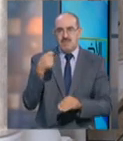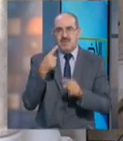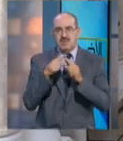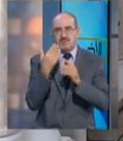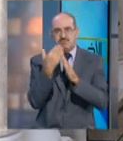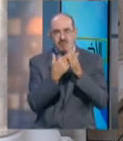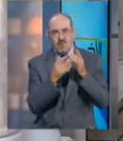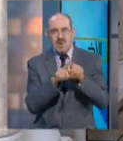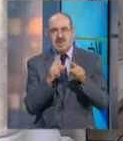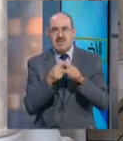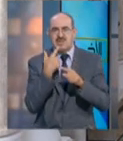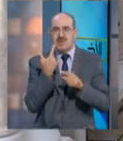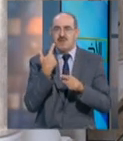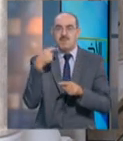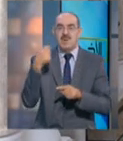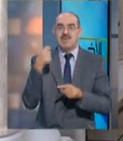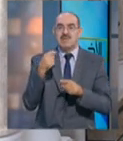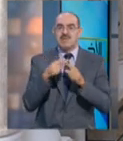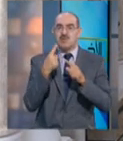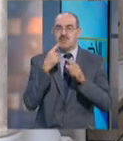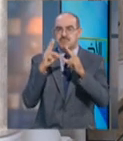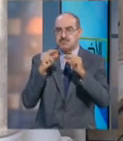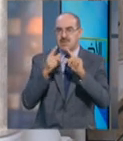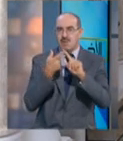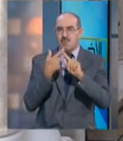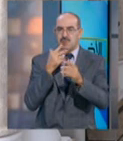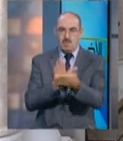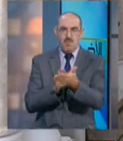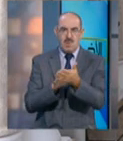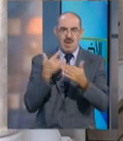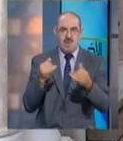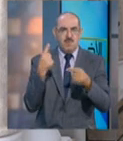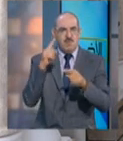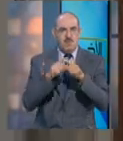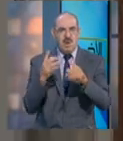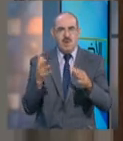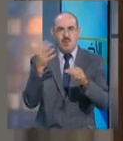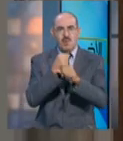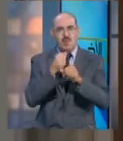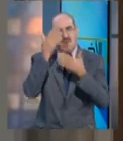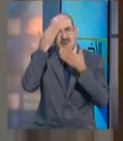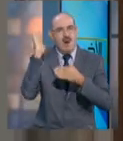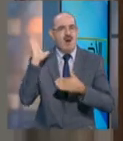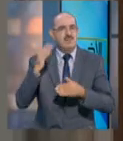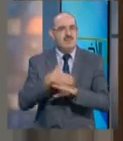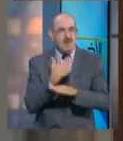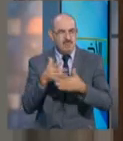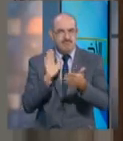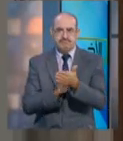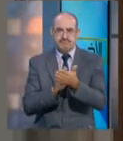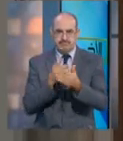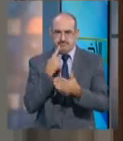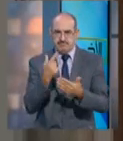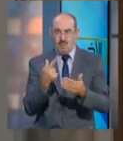السودان وإشادته بالدور الكبير الذي تقوم به الجزائر لتوحيد الفصائل الفلسطينية، وبتوقيع